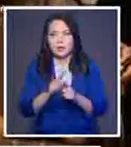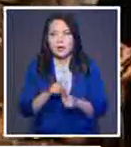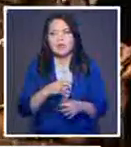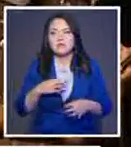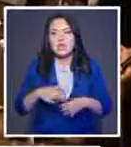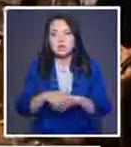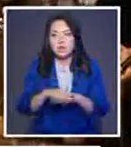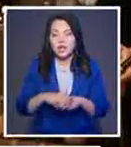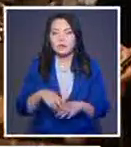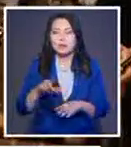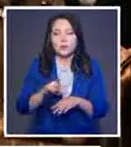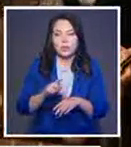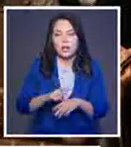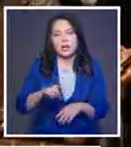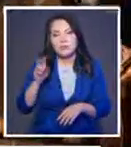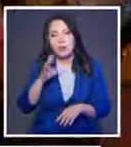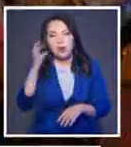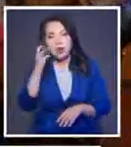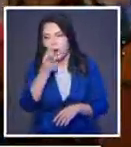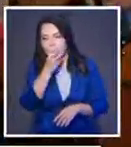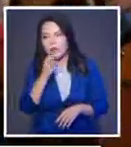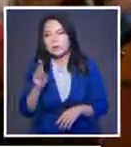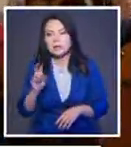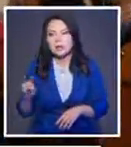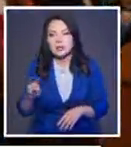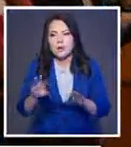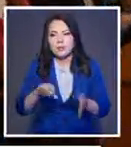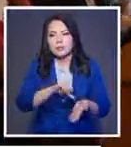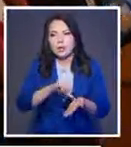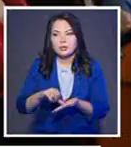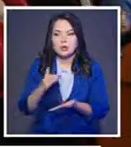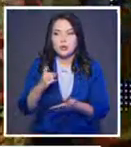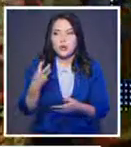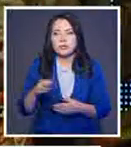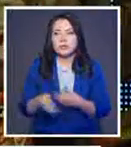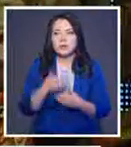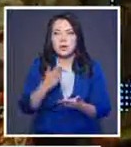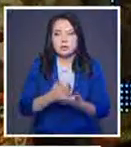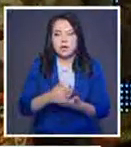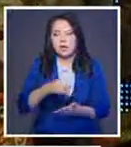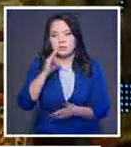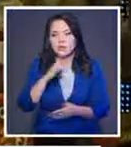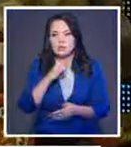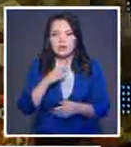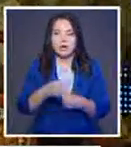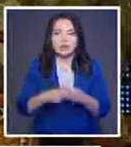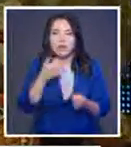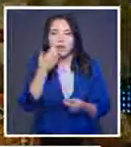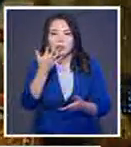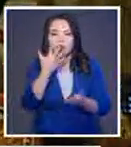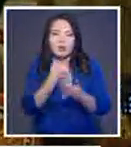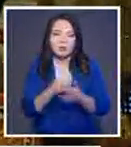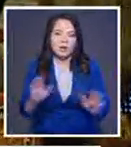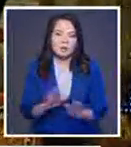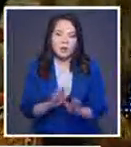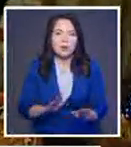Венгрия, Түркия, Монголия, Қырғызстаннан келген қатысушылар да бар. 130-дан астам орындаушы халық музыкасы, халық аспаптары, халықтық ансамбльдер